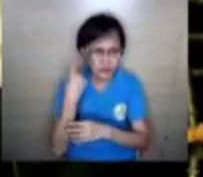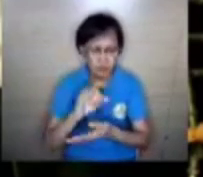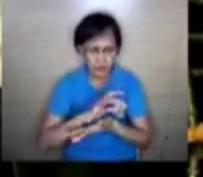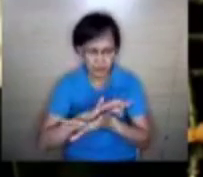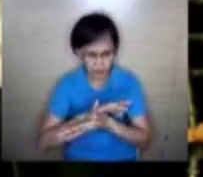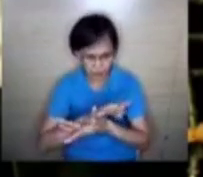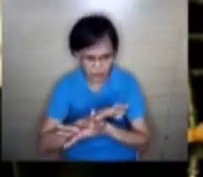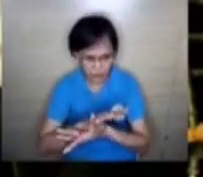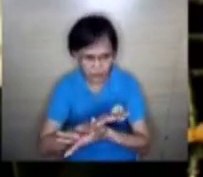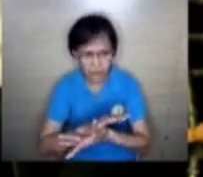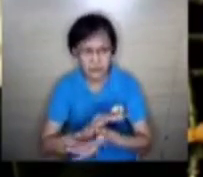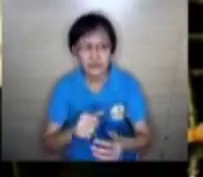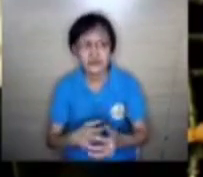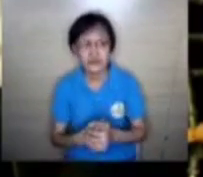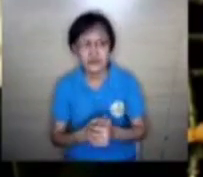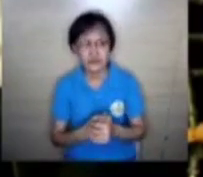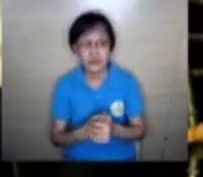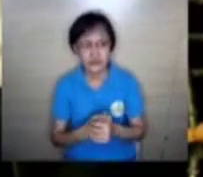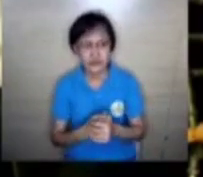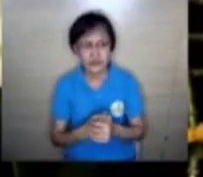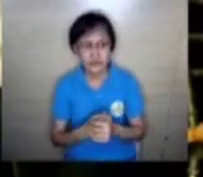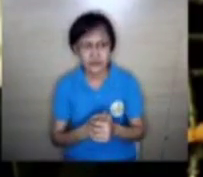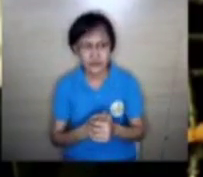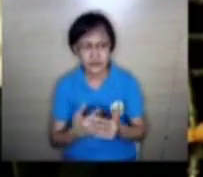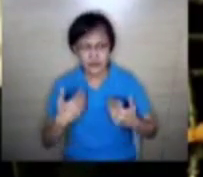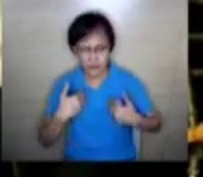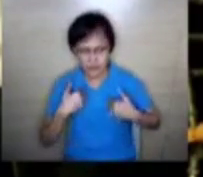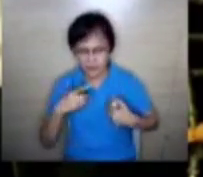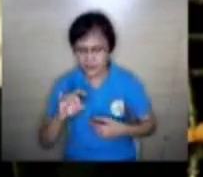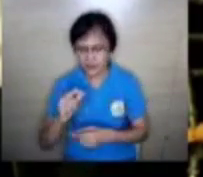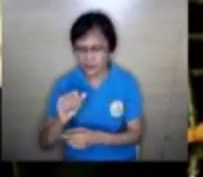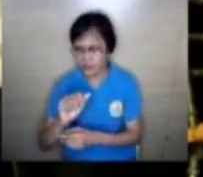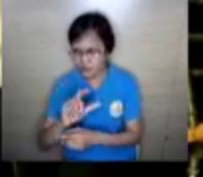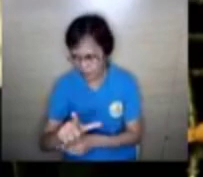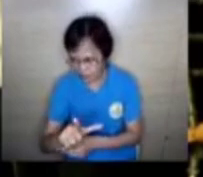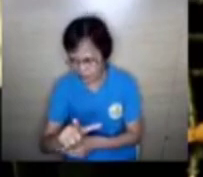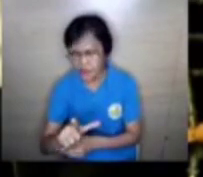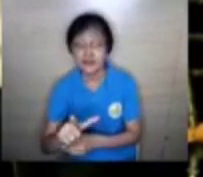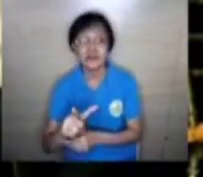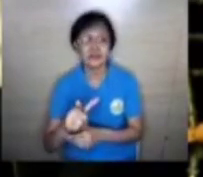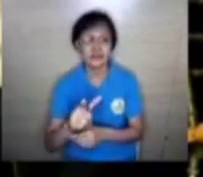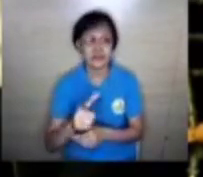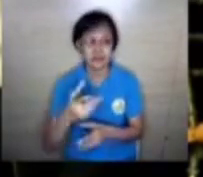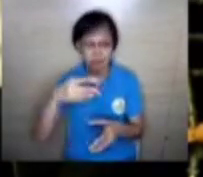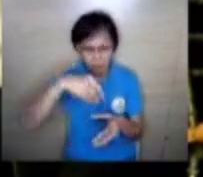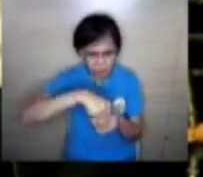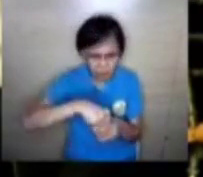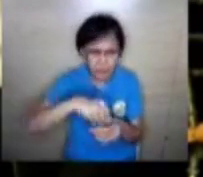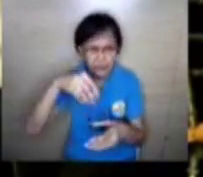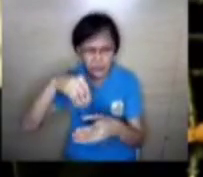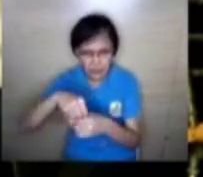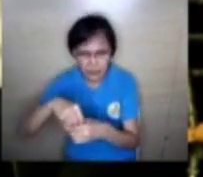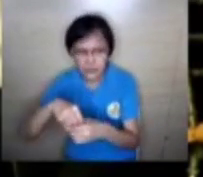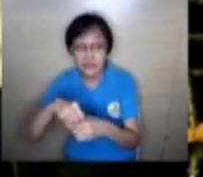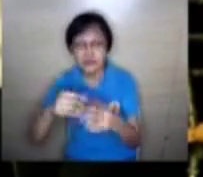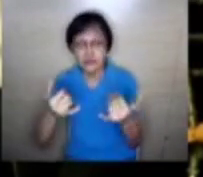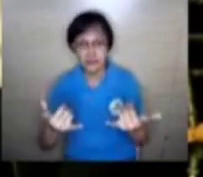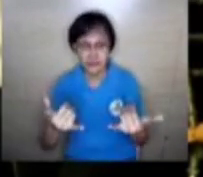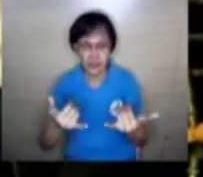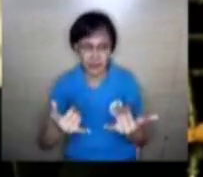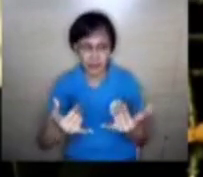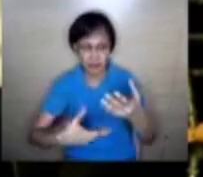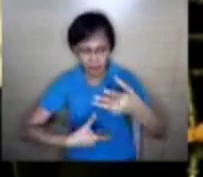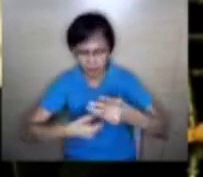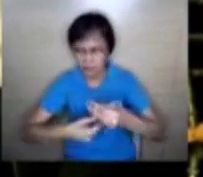ang ating QR code-based na digital contact tracing solution. Lahat po tayo ginagamit na natin ang Pasig